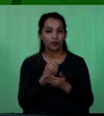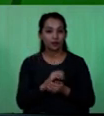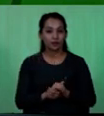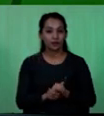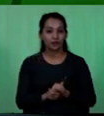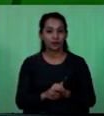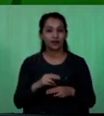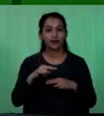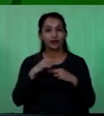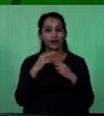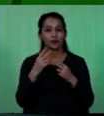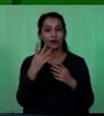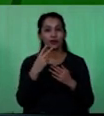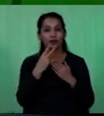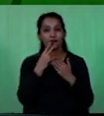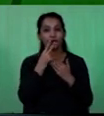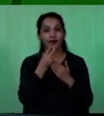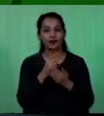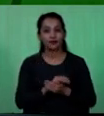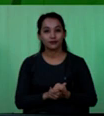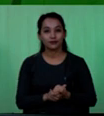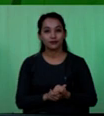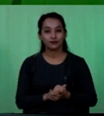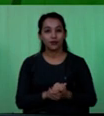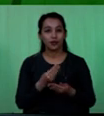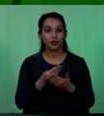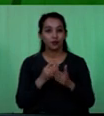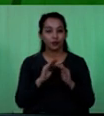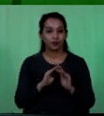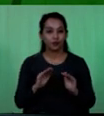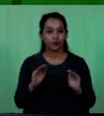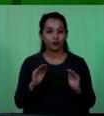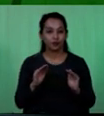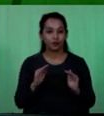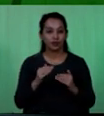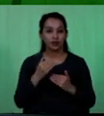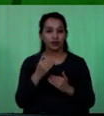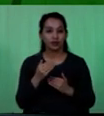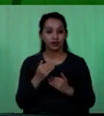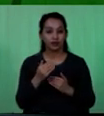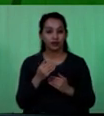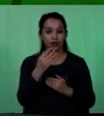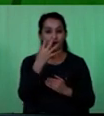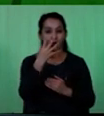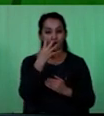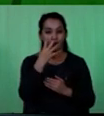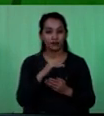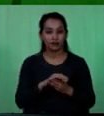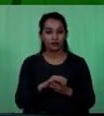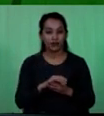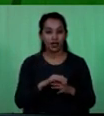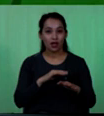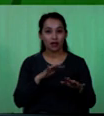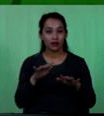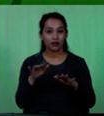Demak, diqqat bilan rasmni kuzatamiz. Aziz o'quvchilar, sizlar ushbu rasmlarni